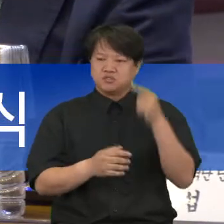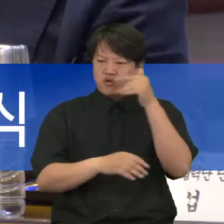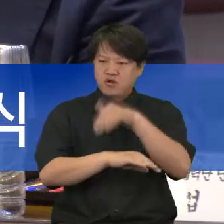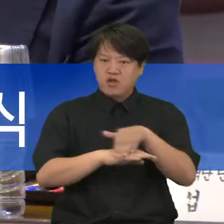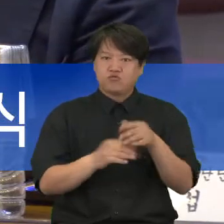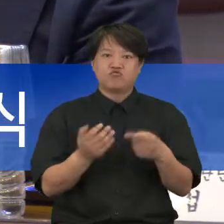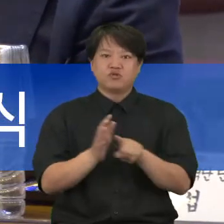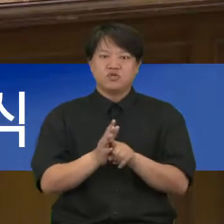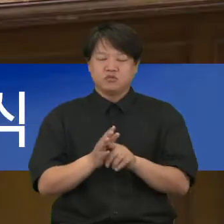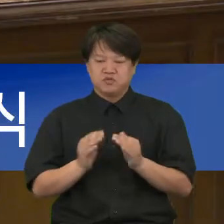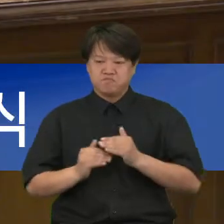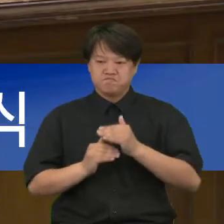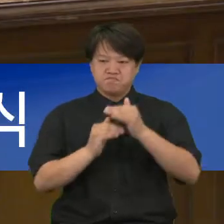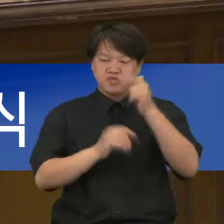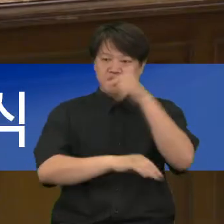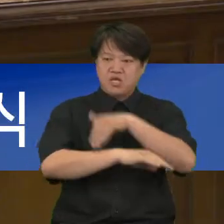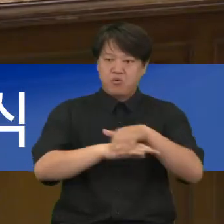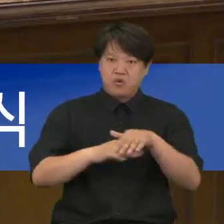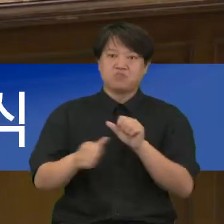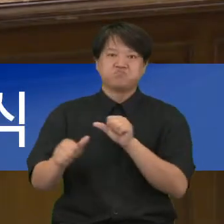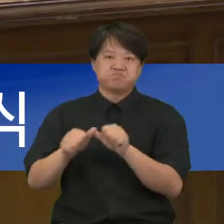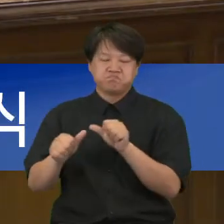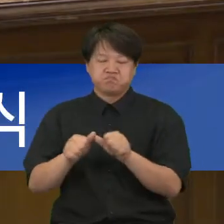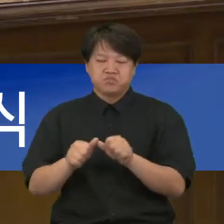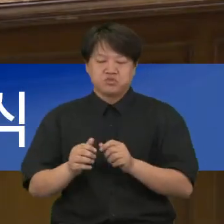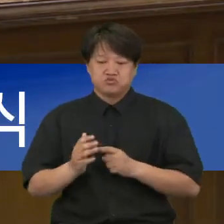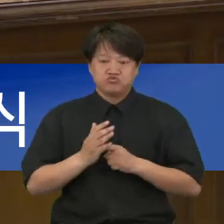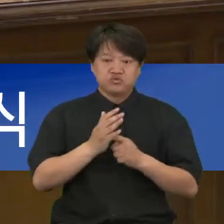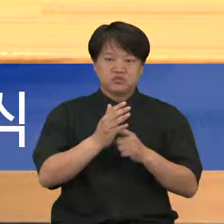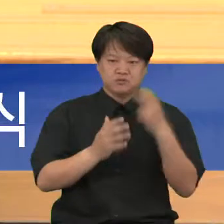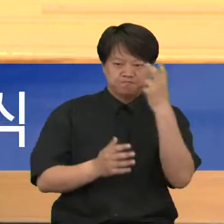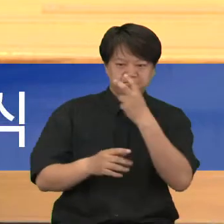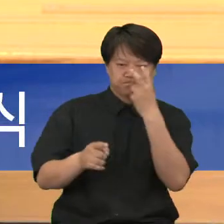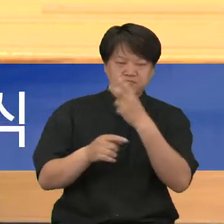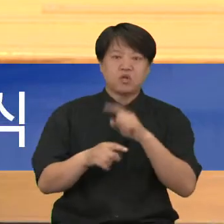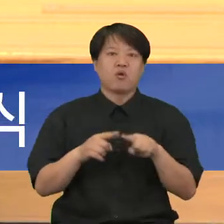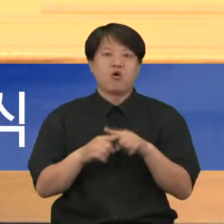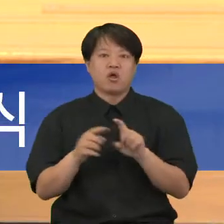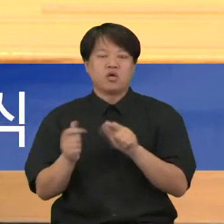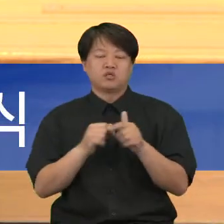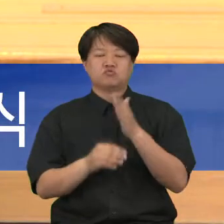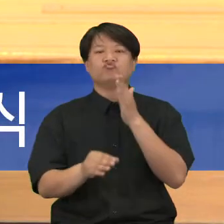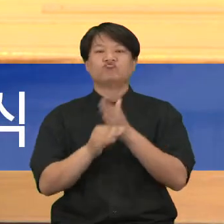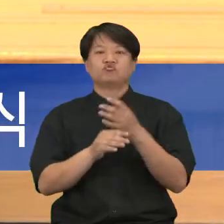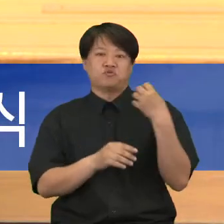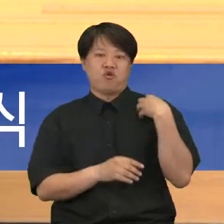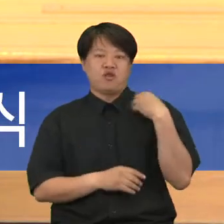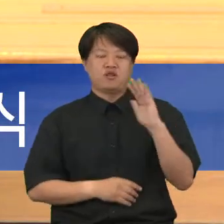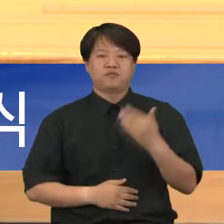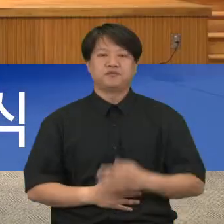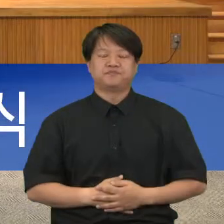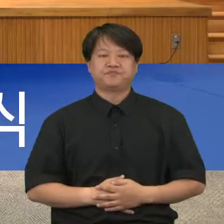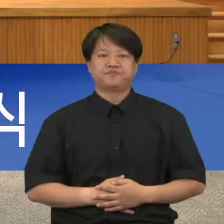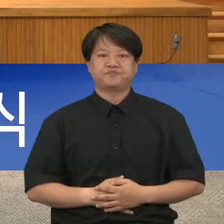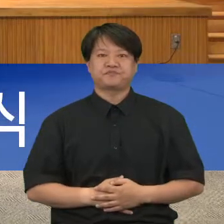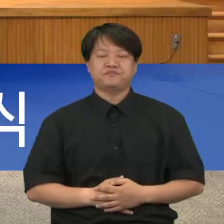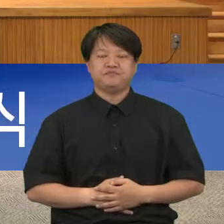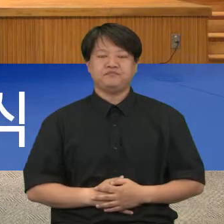위한 기본계획과 이행계획의 심의와 자문, 추진 상황 점검 및 평가 등 중추적인 역할을 하게